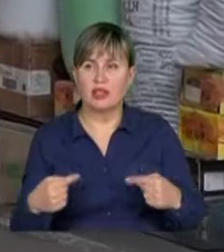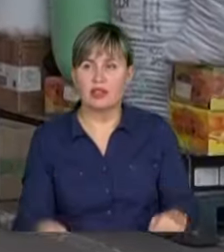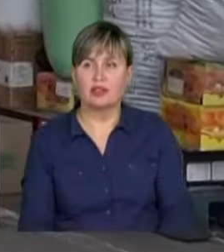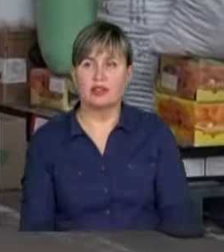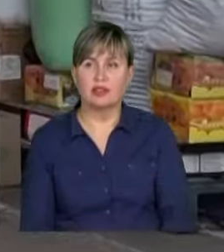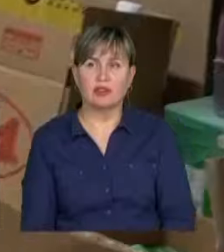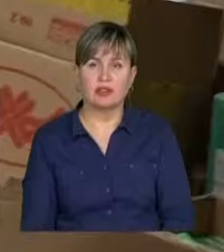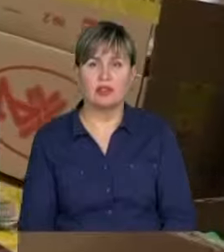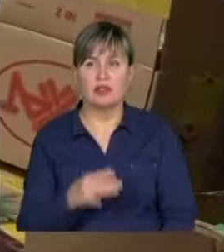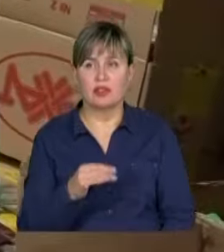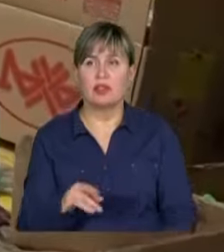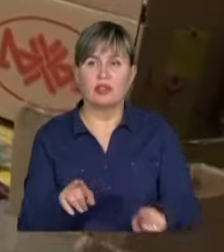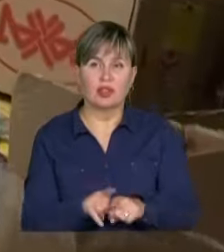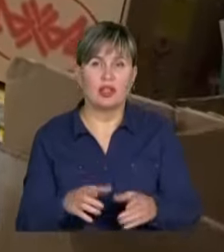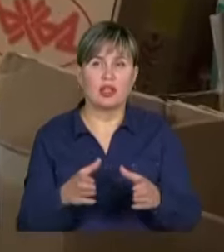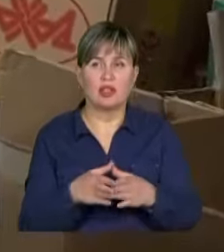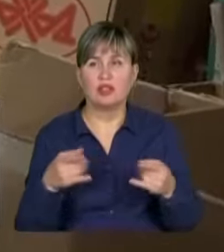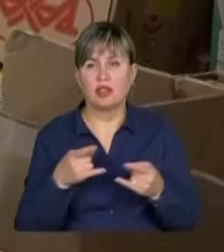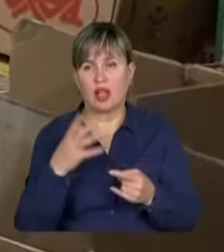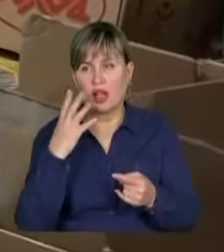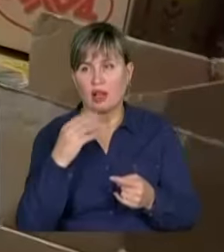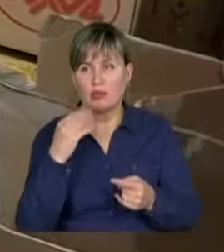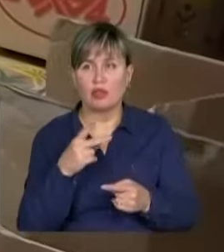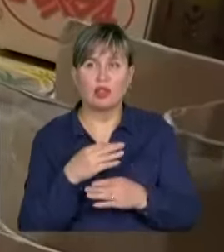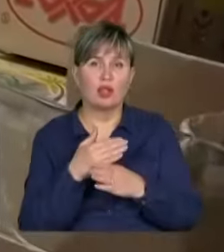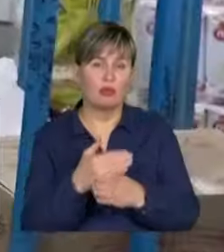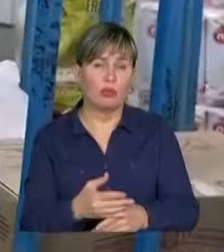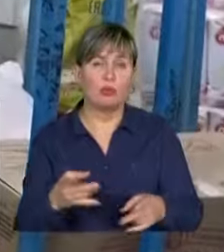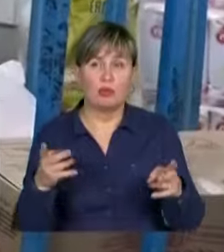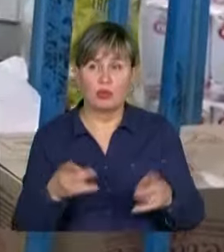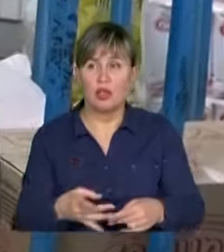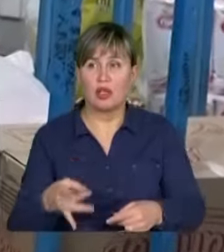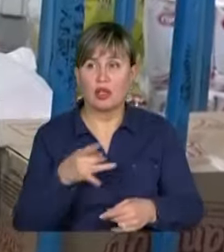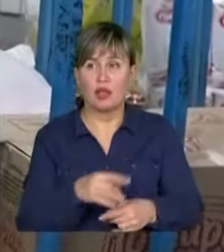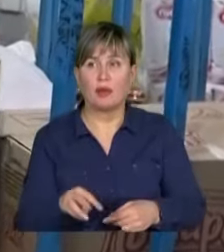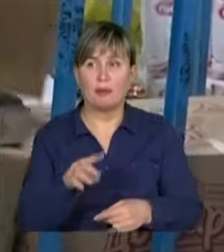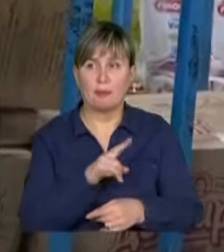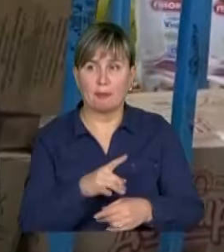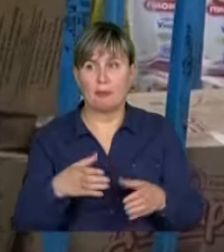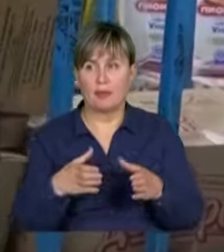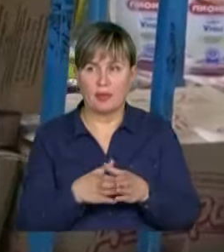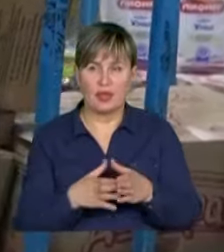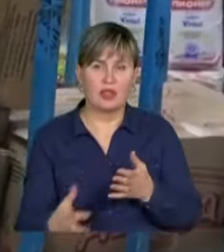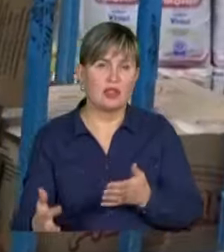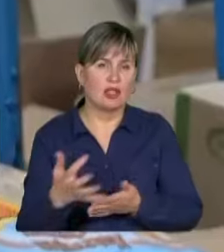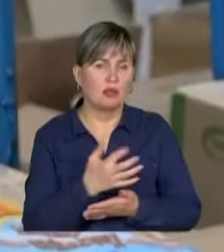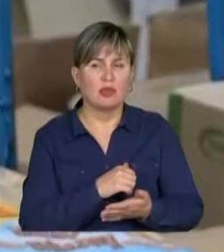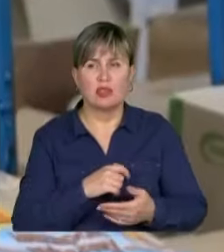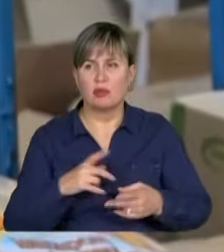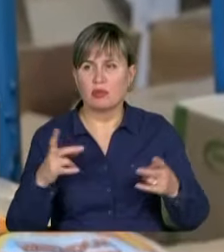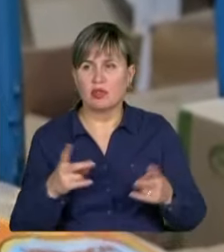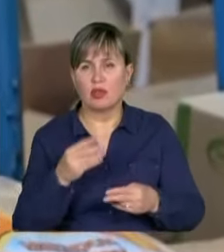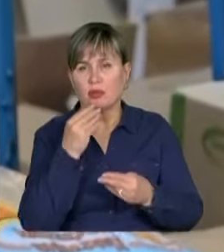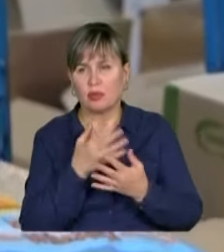Не остался в стороне коллектив телеканала «Алматы». Для помощи пострадавшим регионам мы с коллегами собрали самое необходимое.